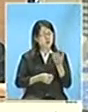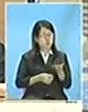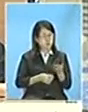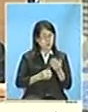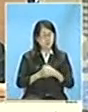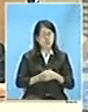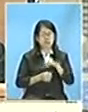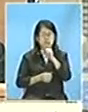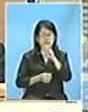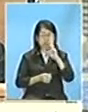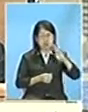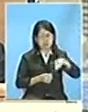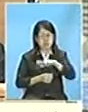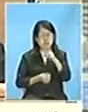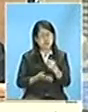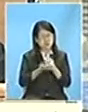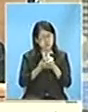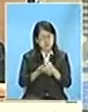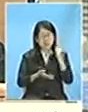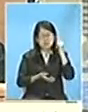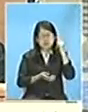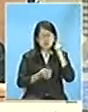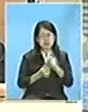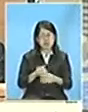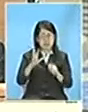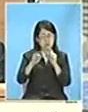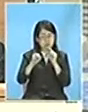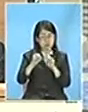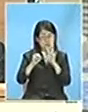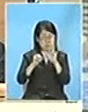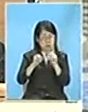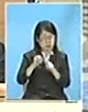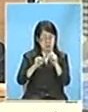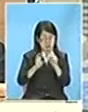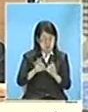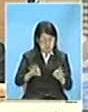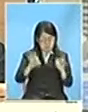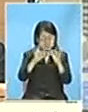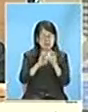สมาชิกวุฒิสภาได้พิจารณานะครับว่าในมาตรา5นี่เป็นความสำคัญเป็นเรื่อง